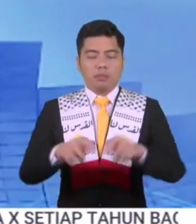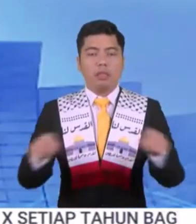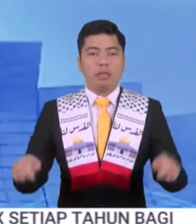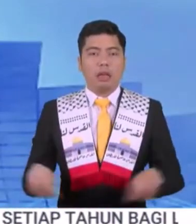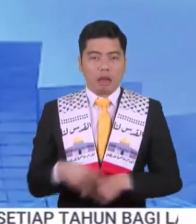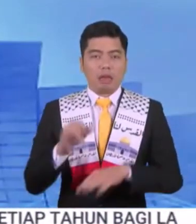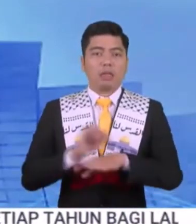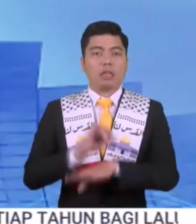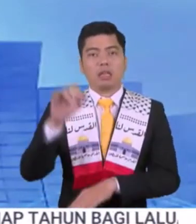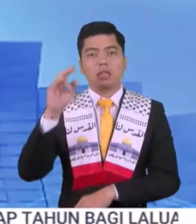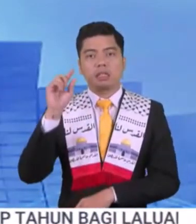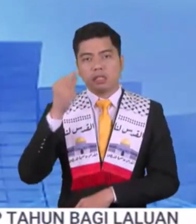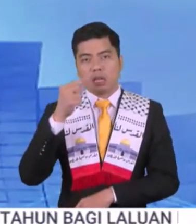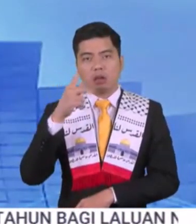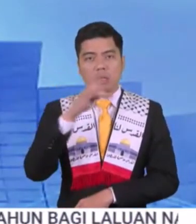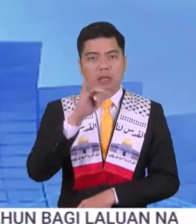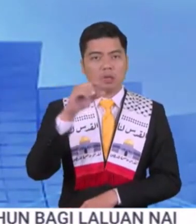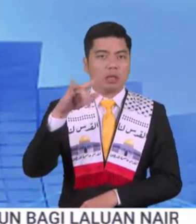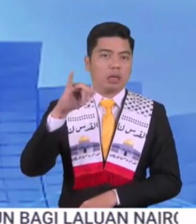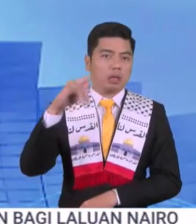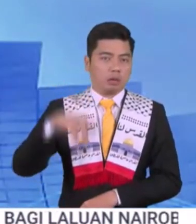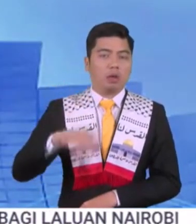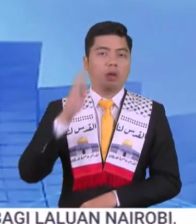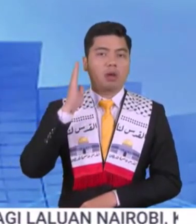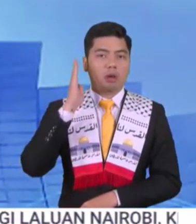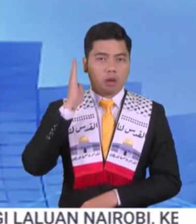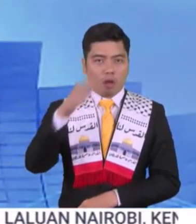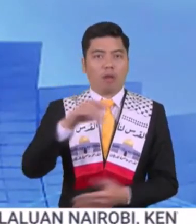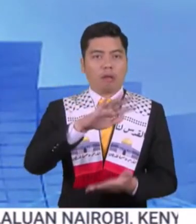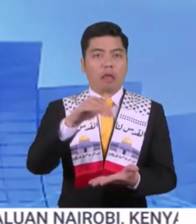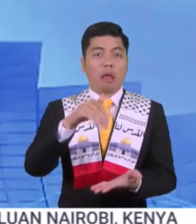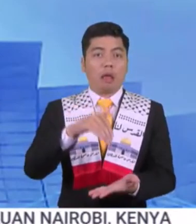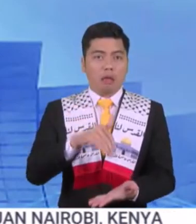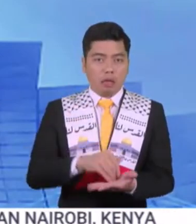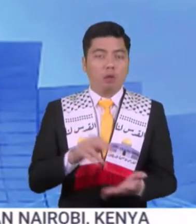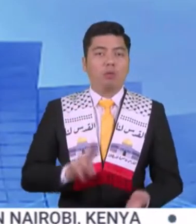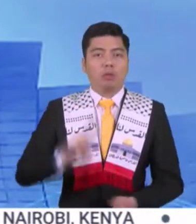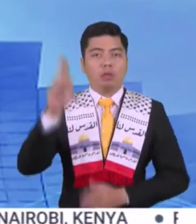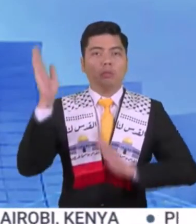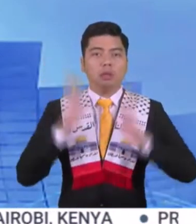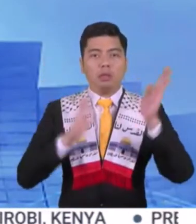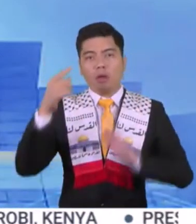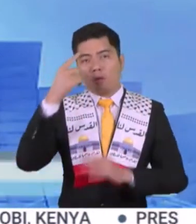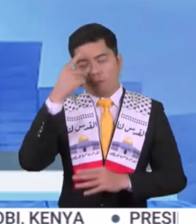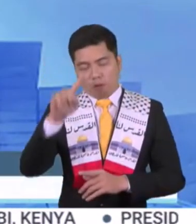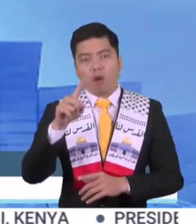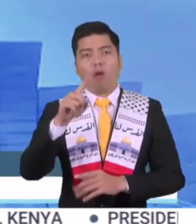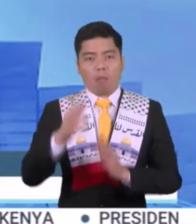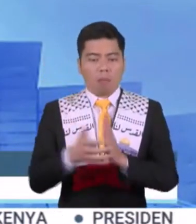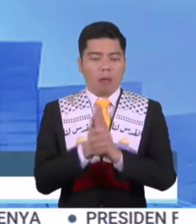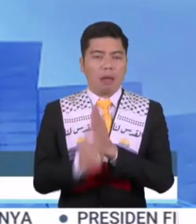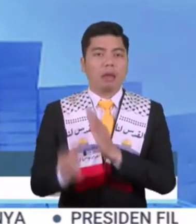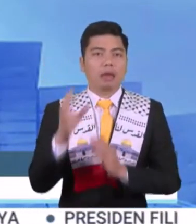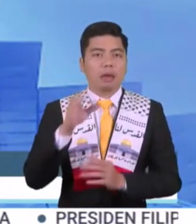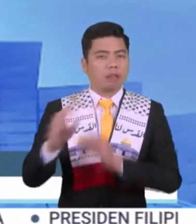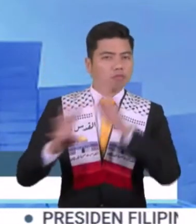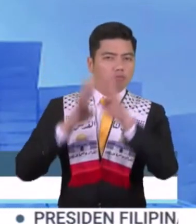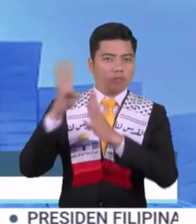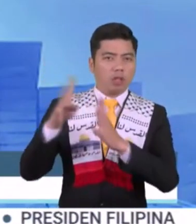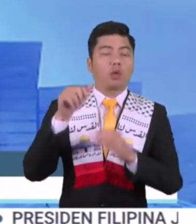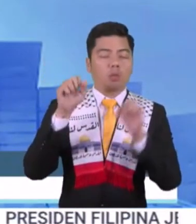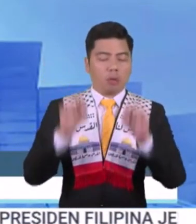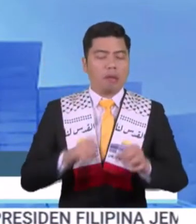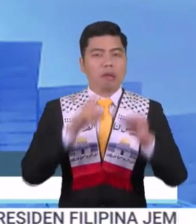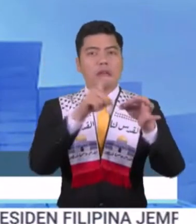Taman Perindustrian Hijau Bersepadu Kerian KIGIP bakal menjadi antara hub di utara Malaysia bagi menyemai bakat dan inovasi. Ia juga